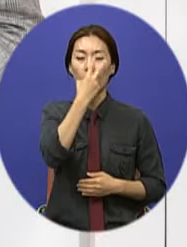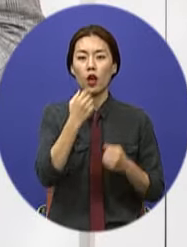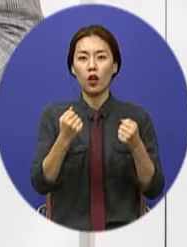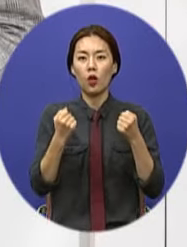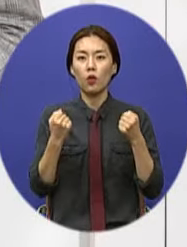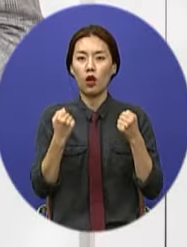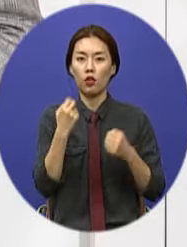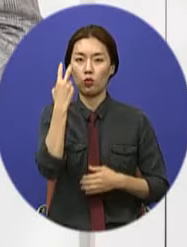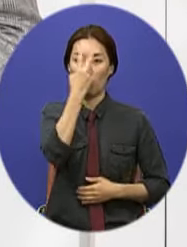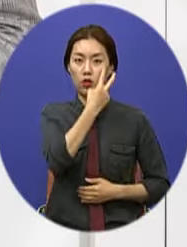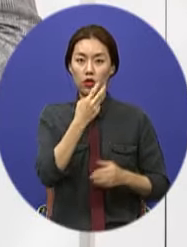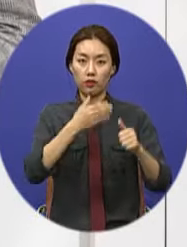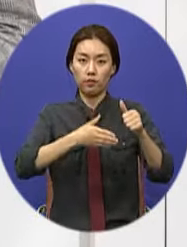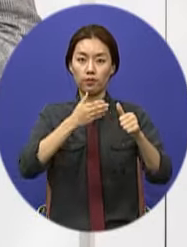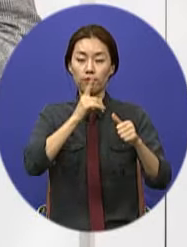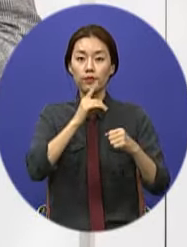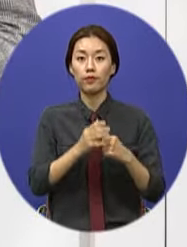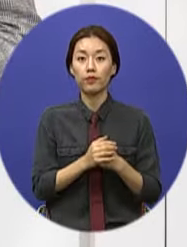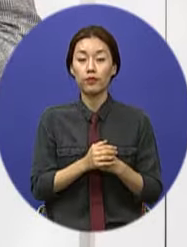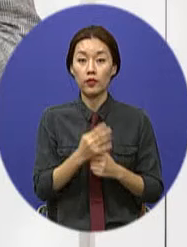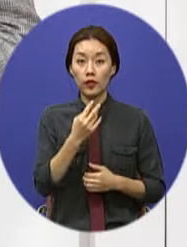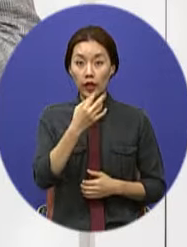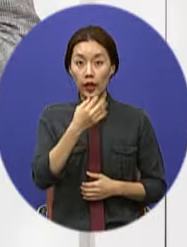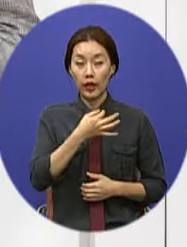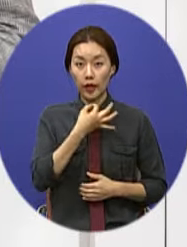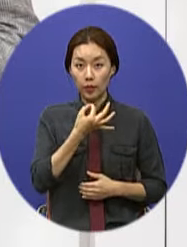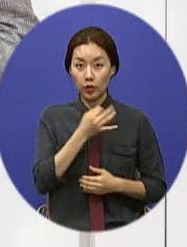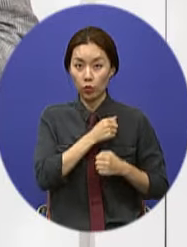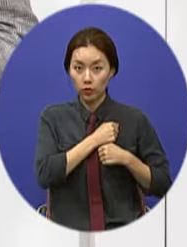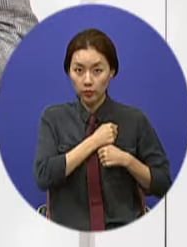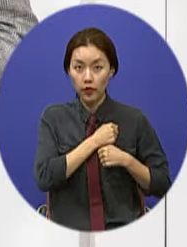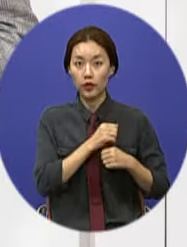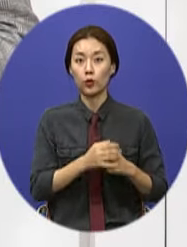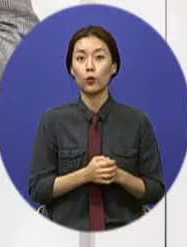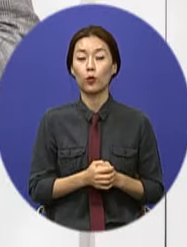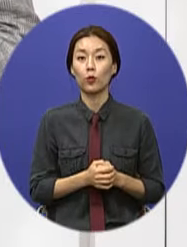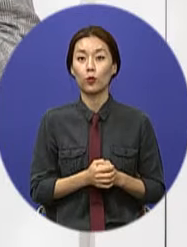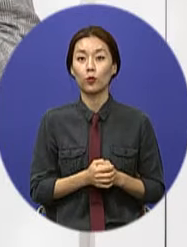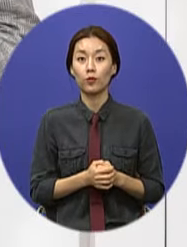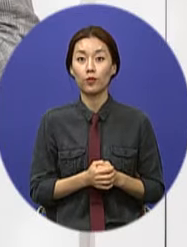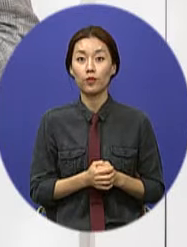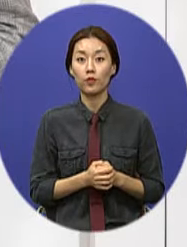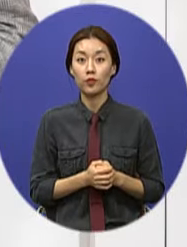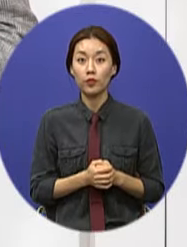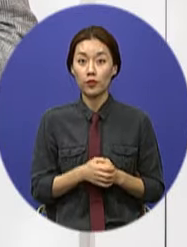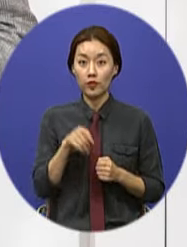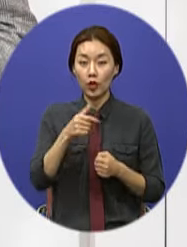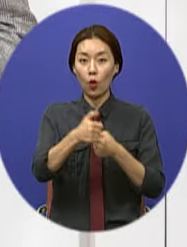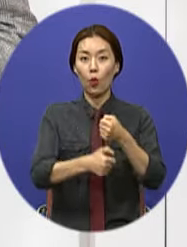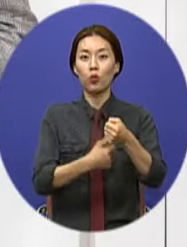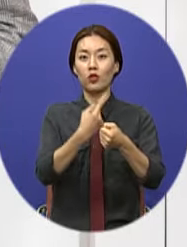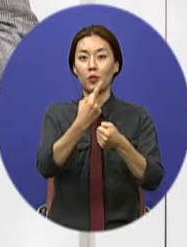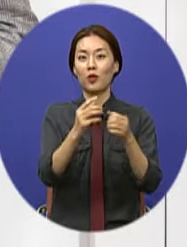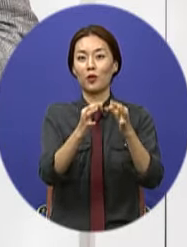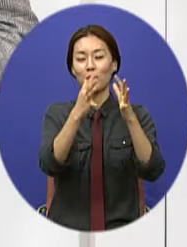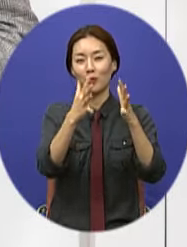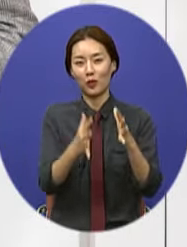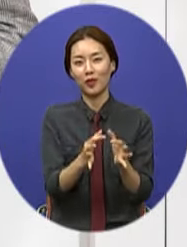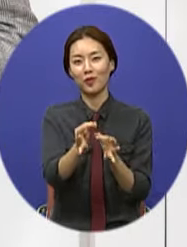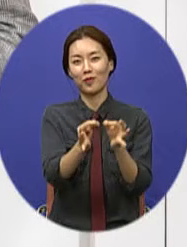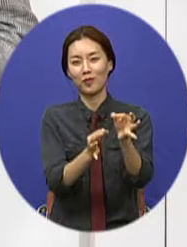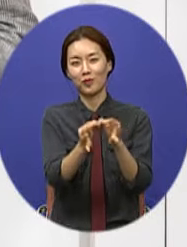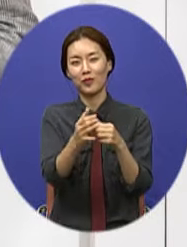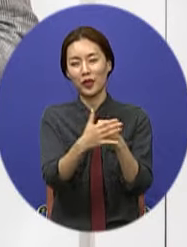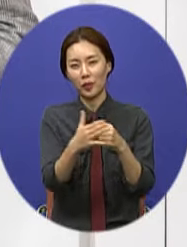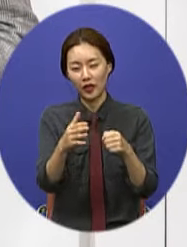관리하시는 거예요. 예. 네 감기도 조심하시고. 네. 예. 자. 이거 51년을 해 먹었으니까 이제